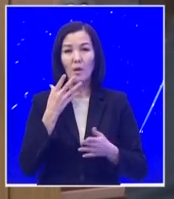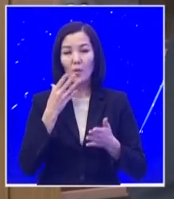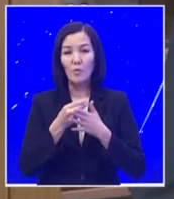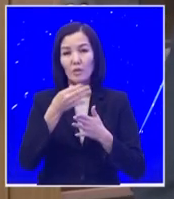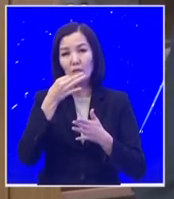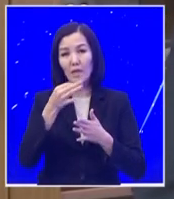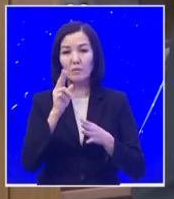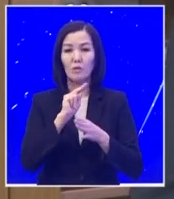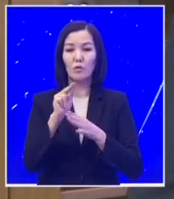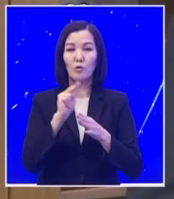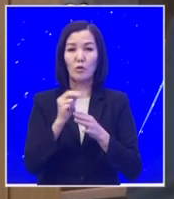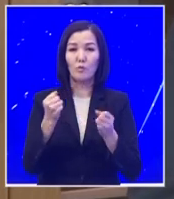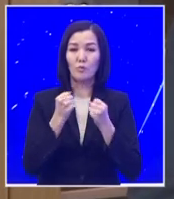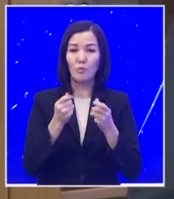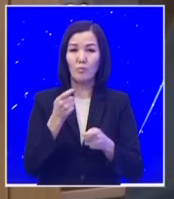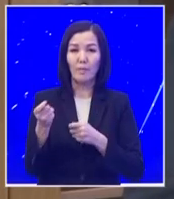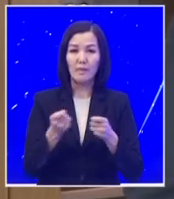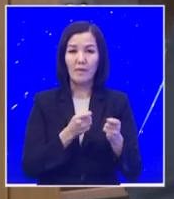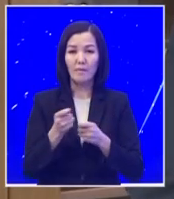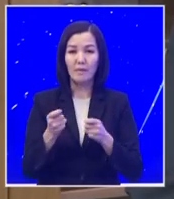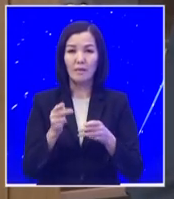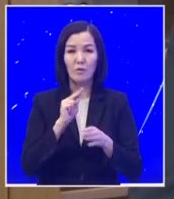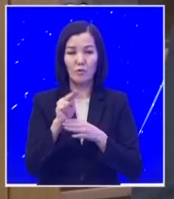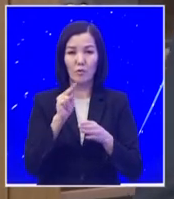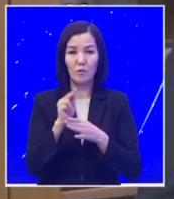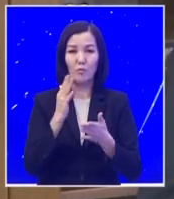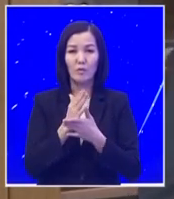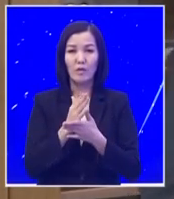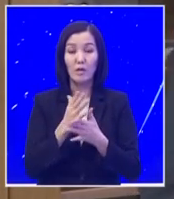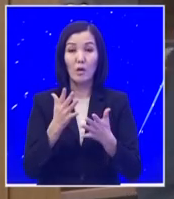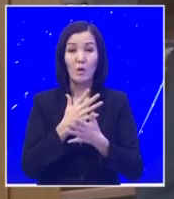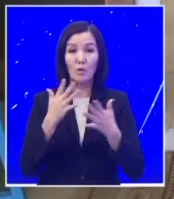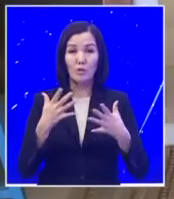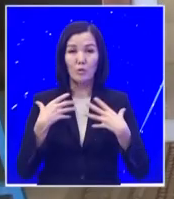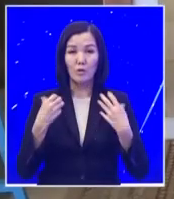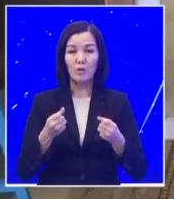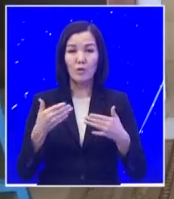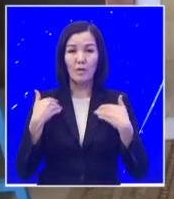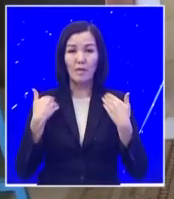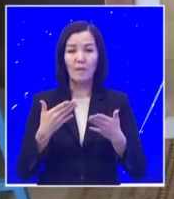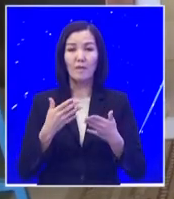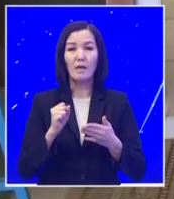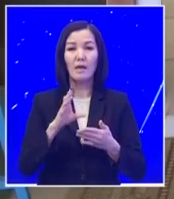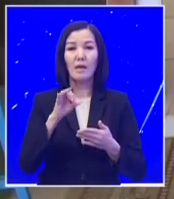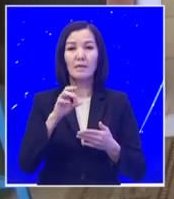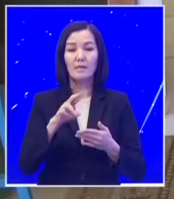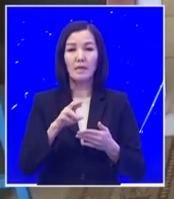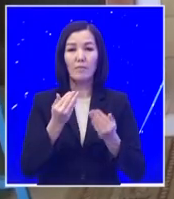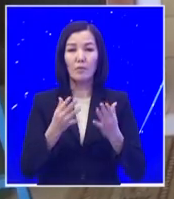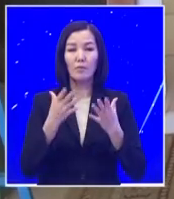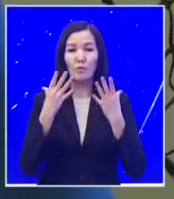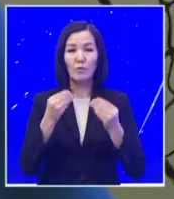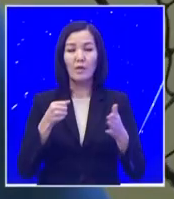тәжірибесімен бөлісіп, спорт басқармаға келіп, кеңесін беріп отырады. Ол кісіге зор денсаулық тілеймін. Әсия Мұхамеджан қызы осы уақыт